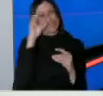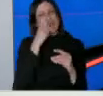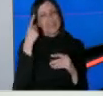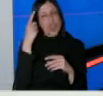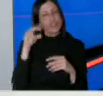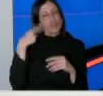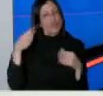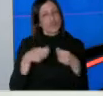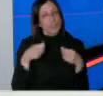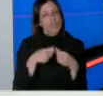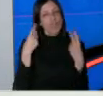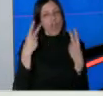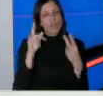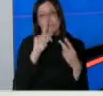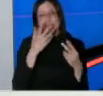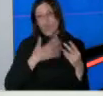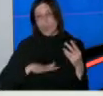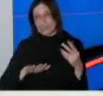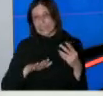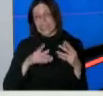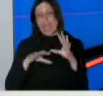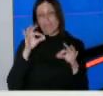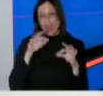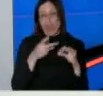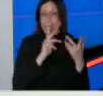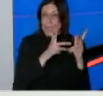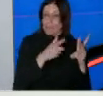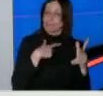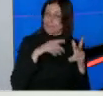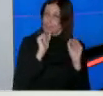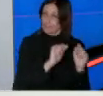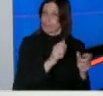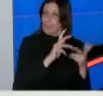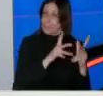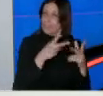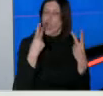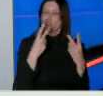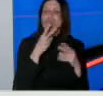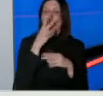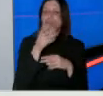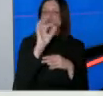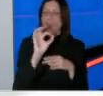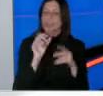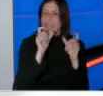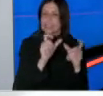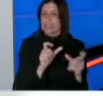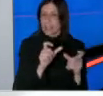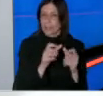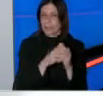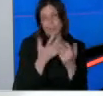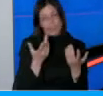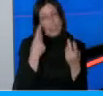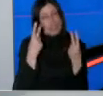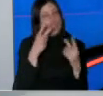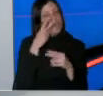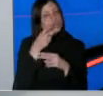יהיו שותפות חשובות. אם מישהו רוצה להצביע מרץ, שיצביע מרץ. חשוב שהם יעברו את אחוז החסימה. הנה,